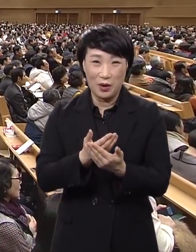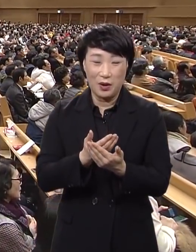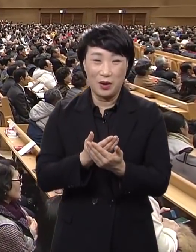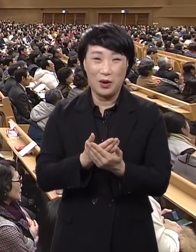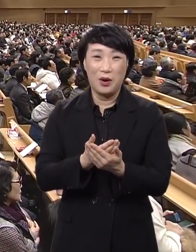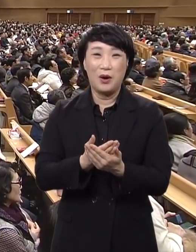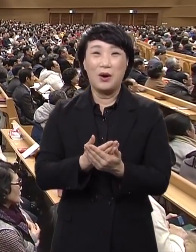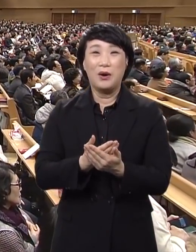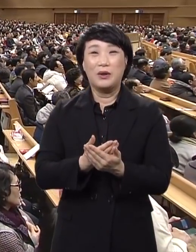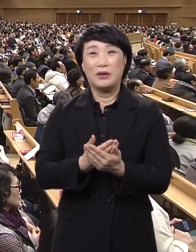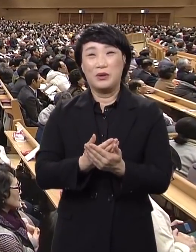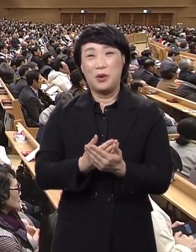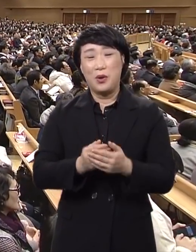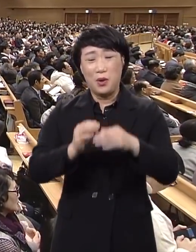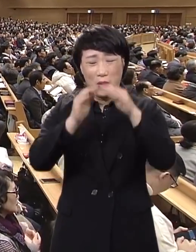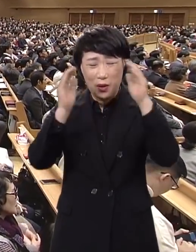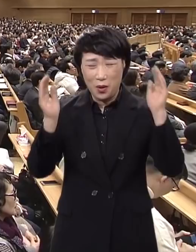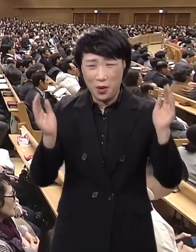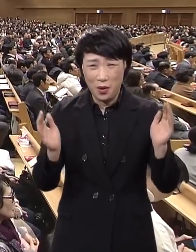행하시옵소서.